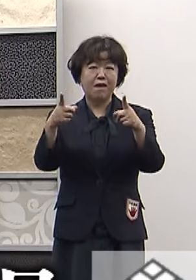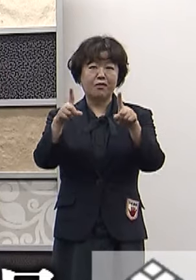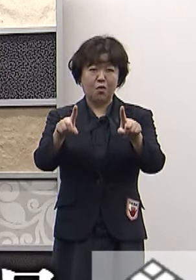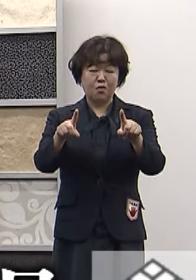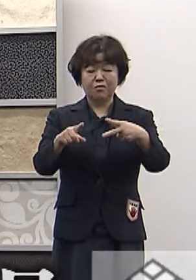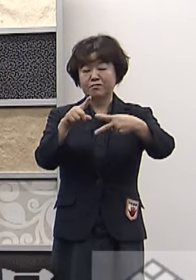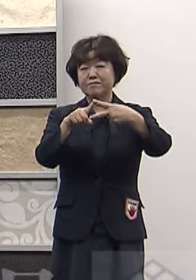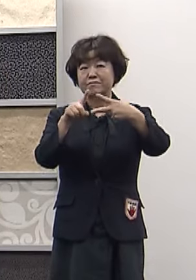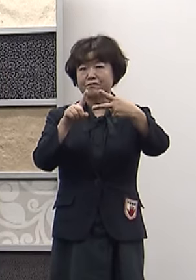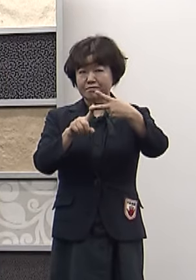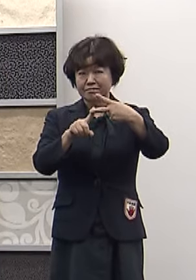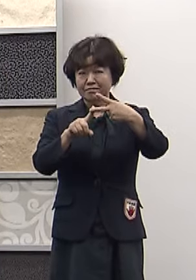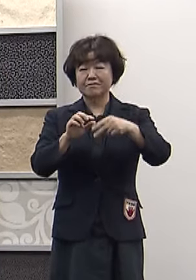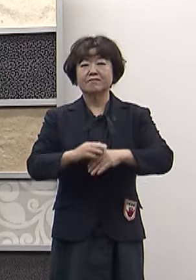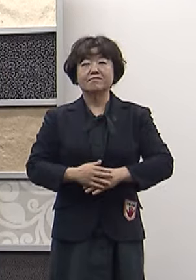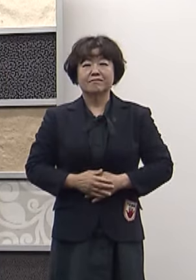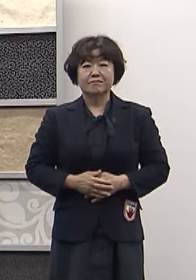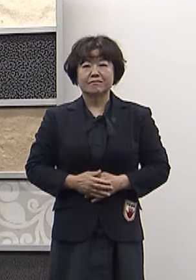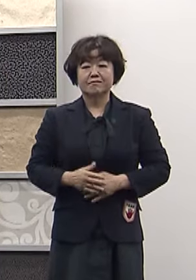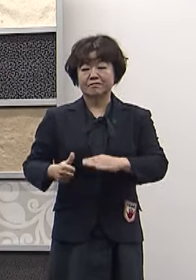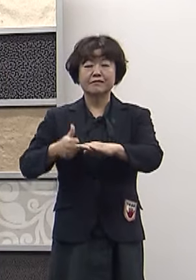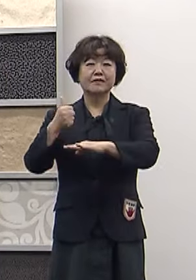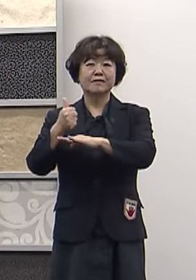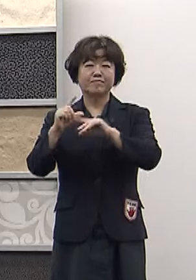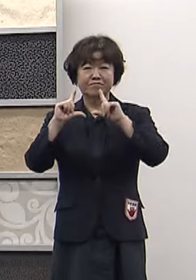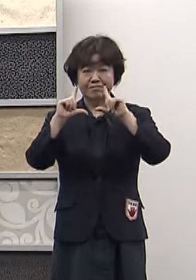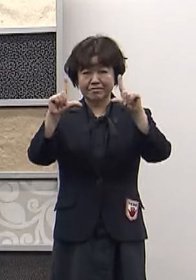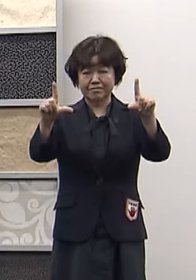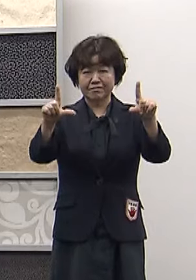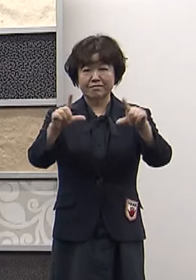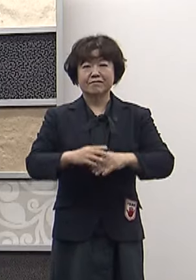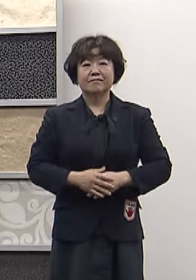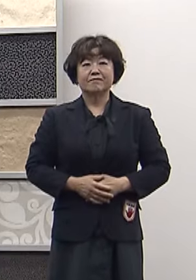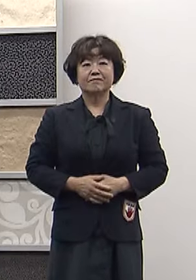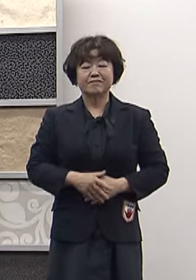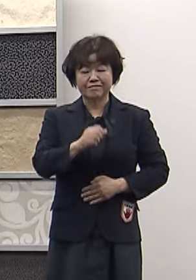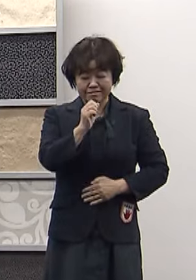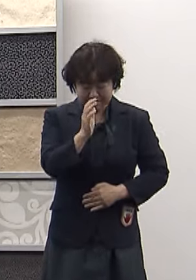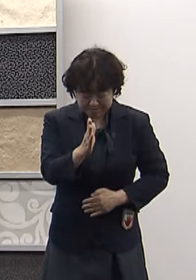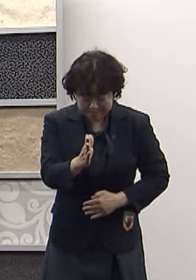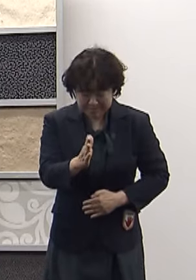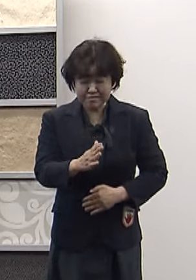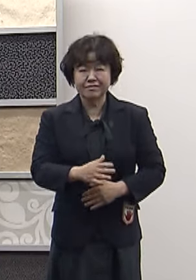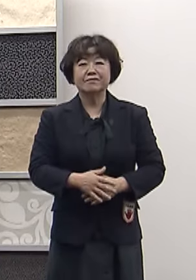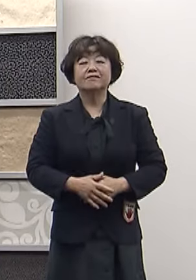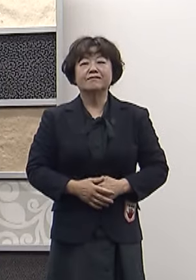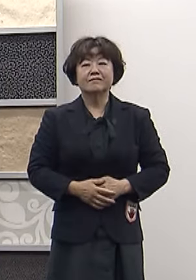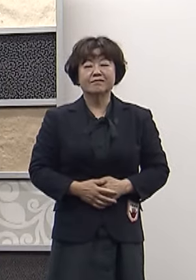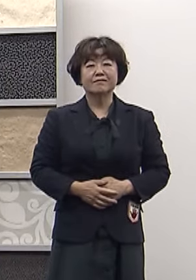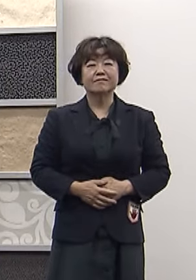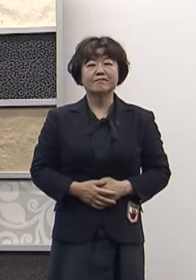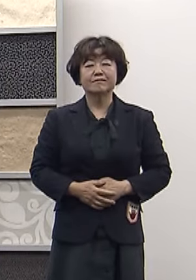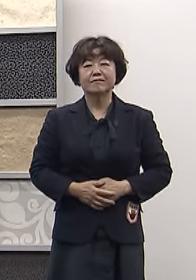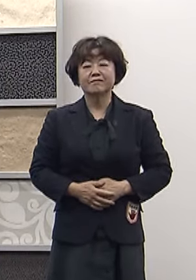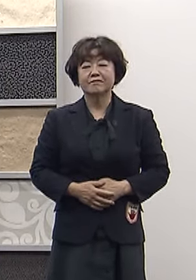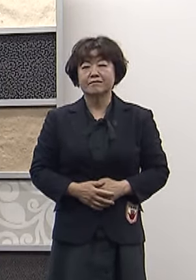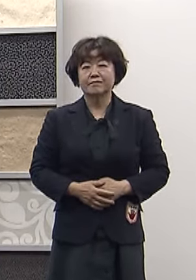2件です。それでは長崎知事から発表いたします。 はい、それではよろしくお願いをいたします。まずはじめ